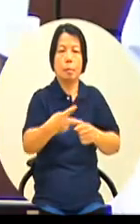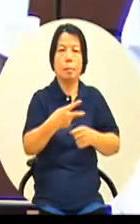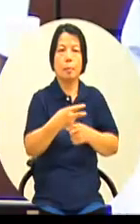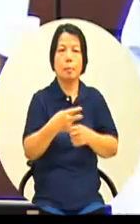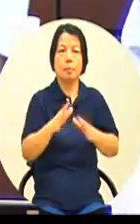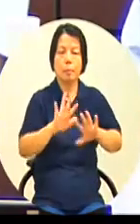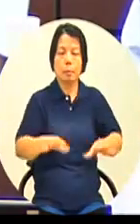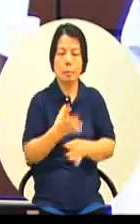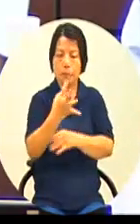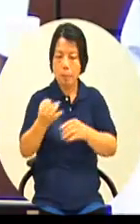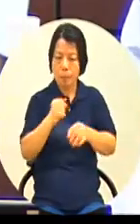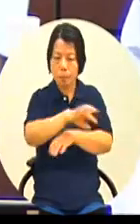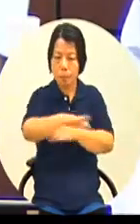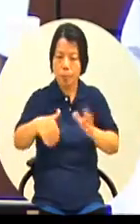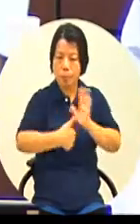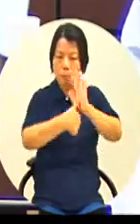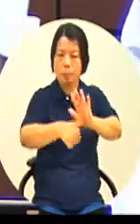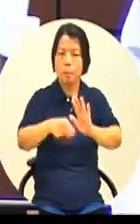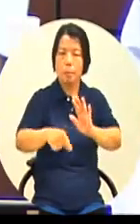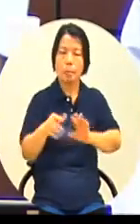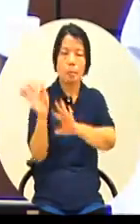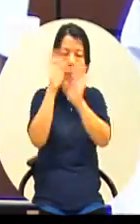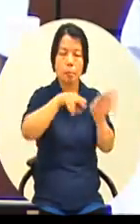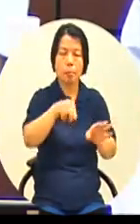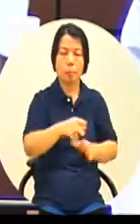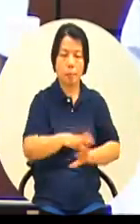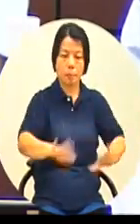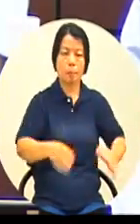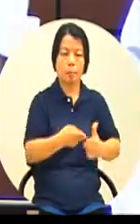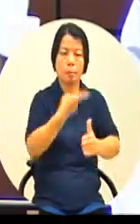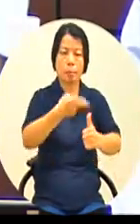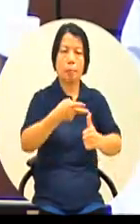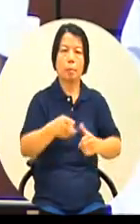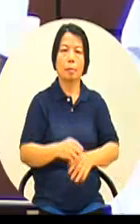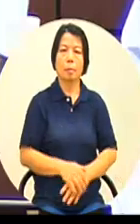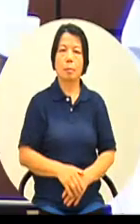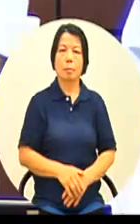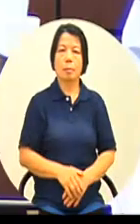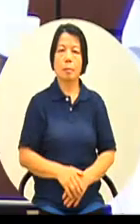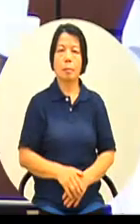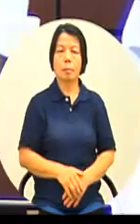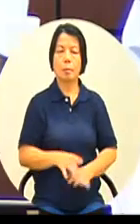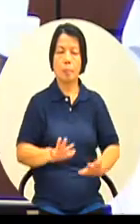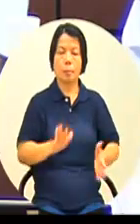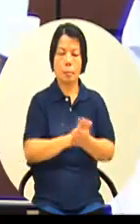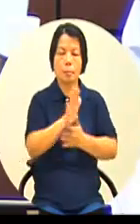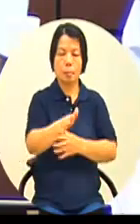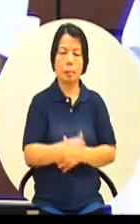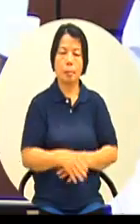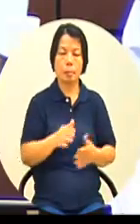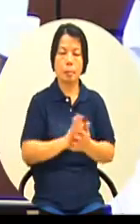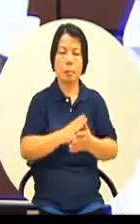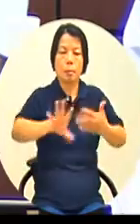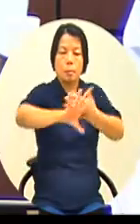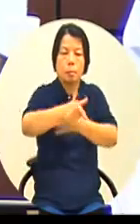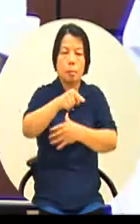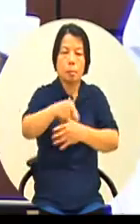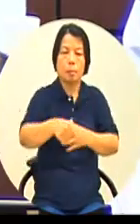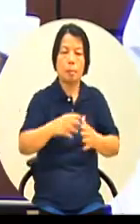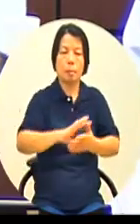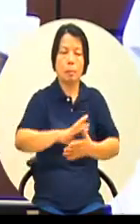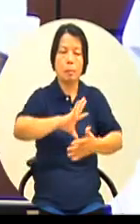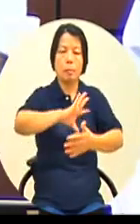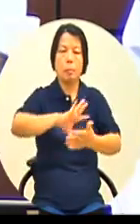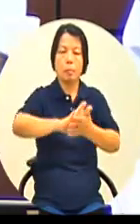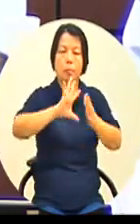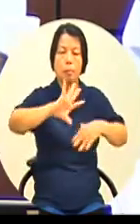个几个比较夯的风景区，他现在应该是第二名啦，所以我想这个部分呢，我们未来不管在国际的行销或者国外的行